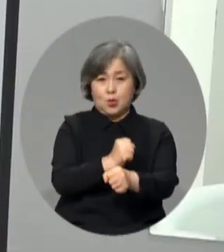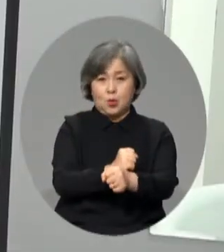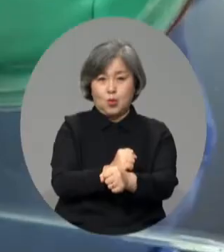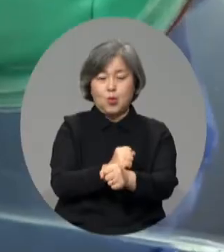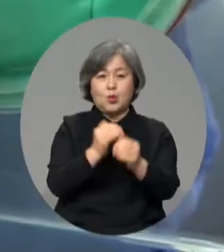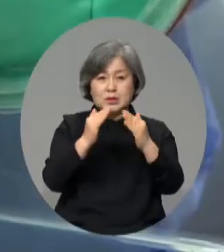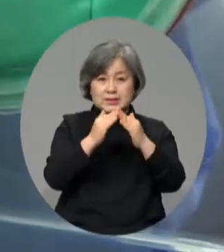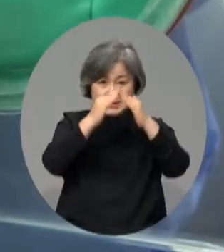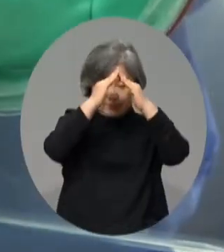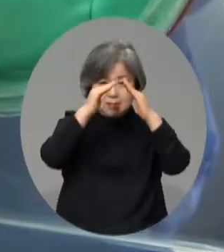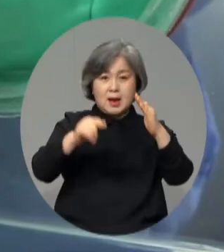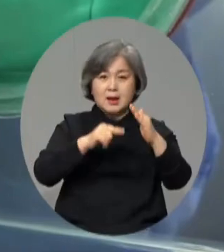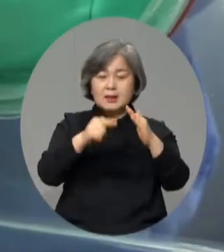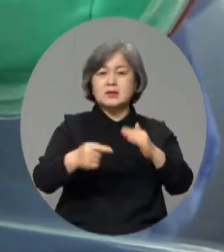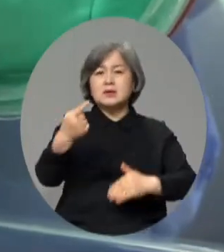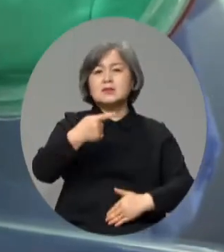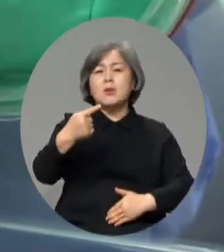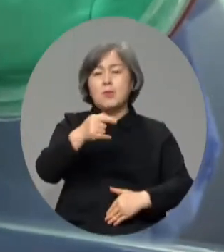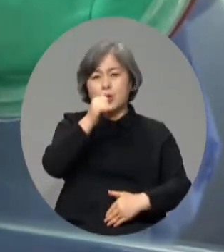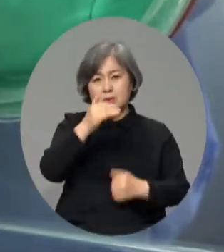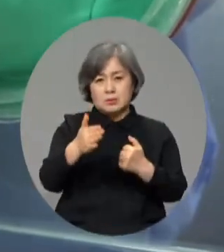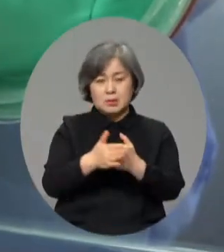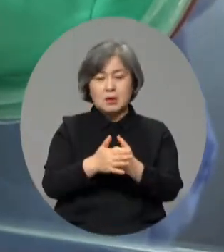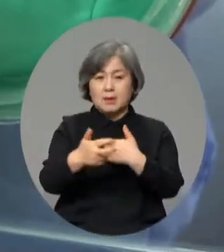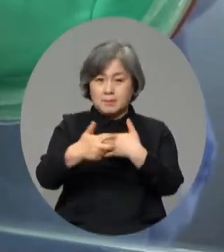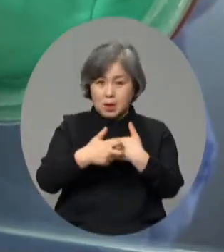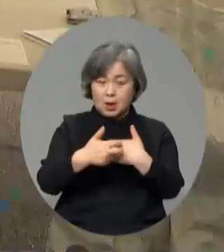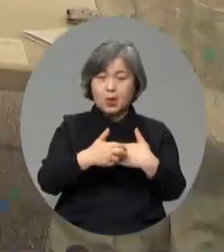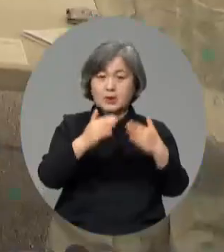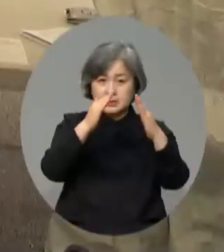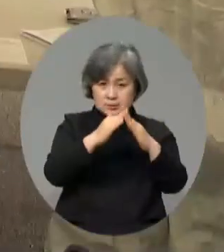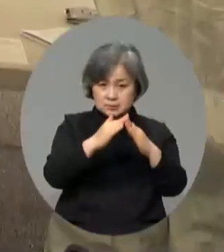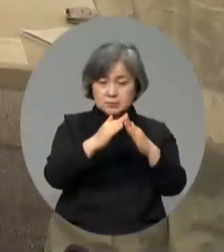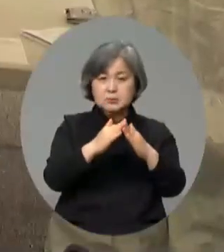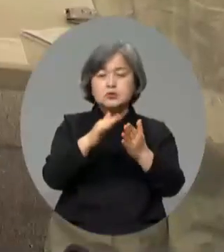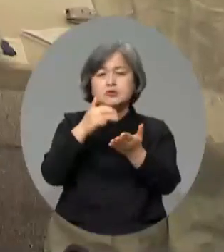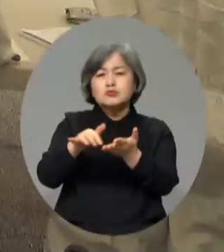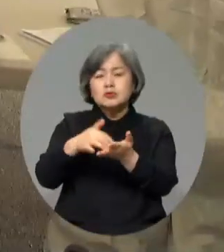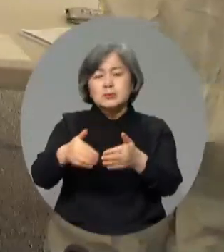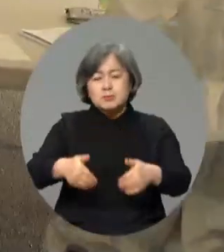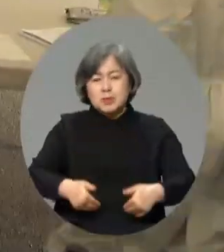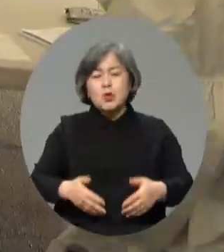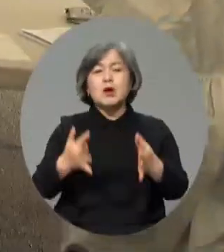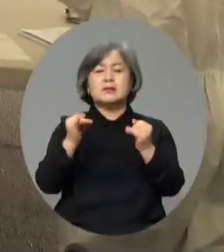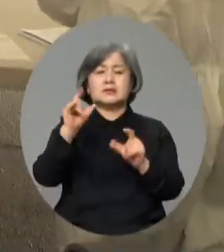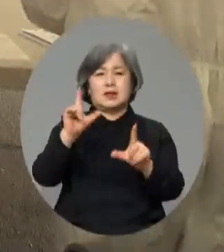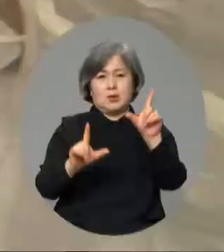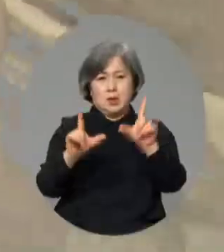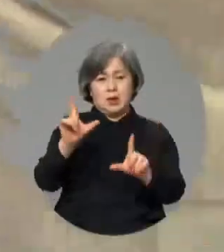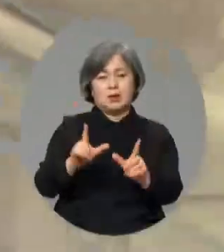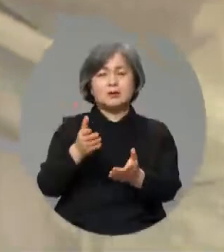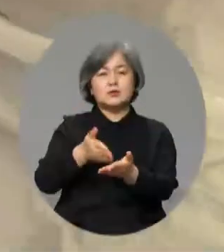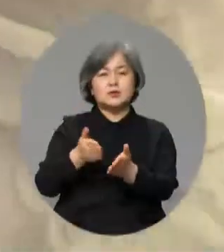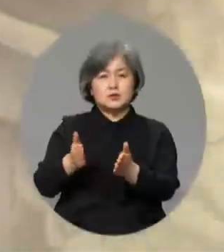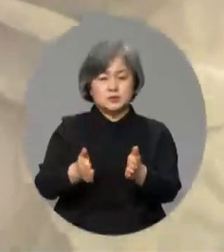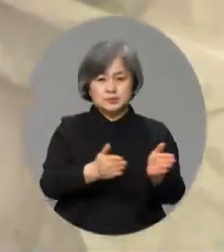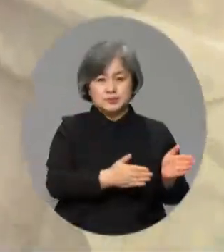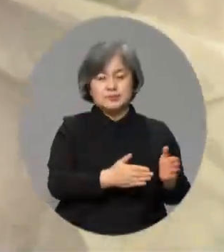재택 재료도 천 명에 육박하고 있어 의료기관과 의료 인력 확충이 시급한 상황입니다 mbc 뉴스 이경